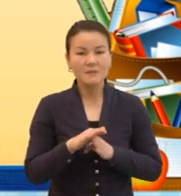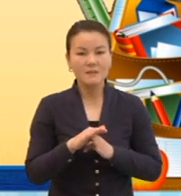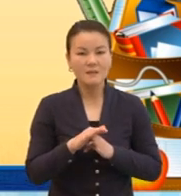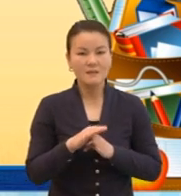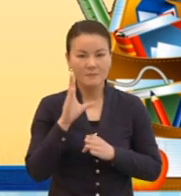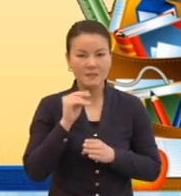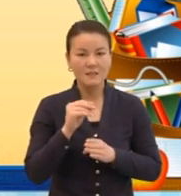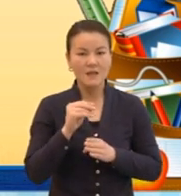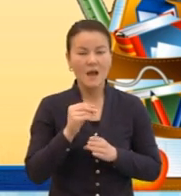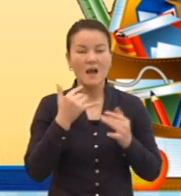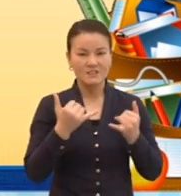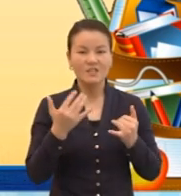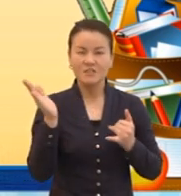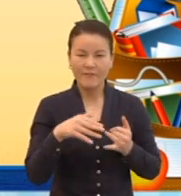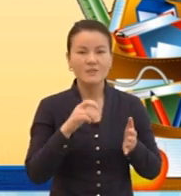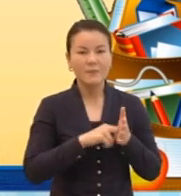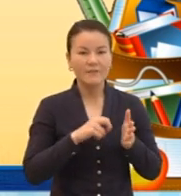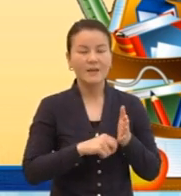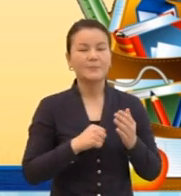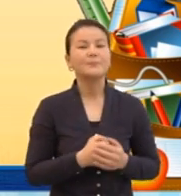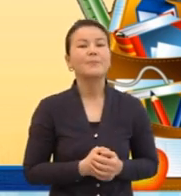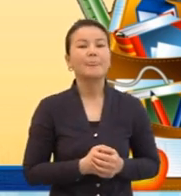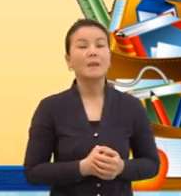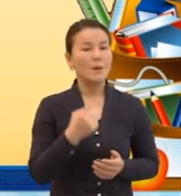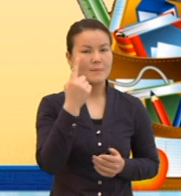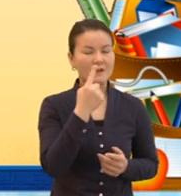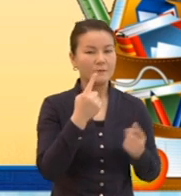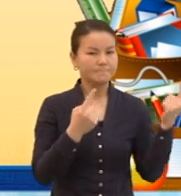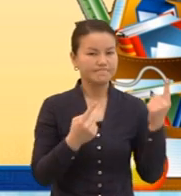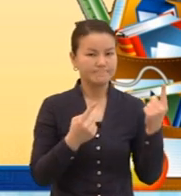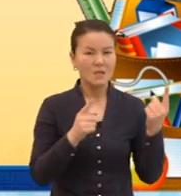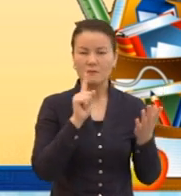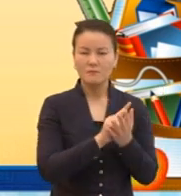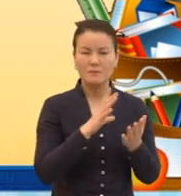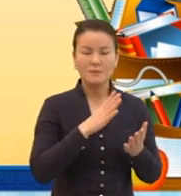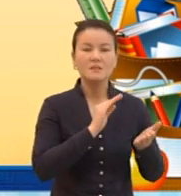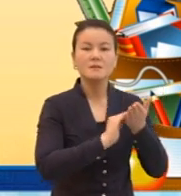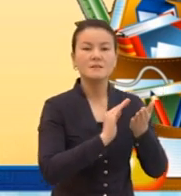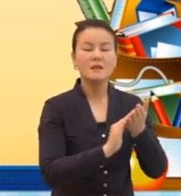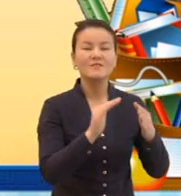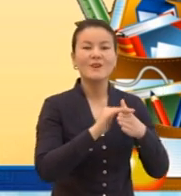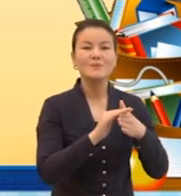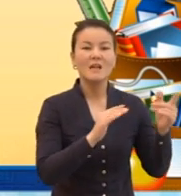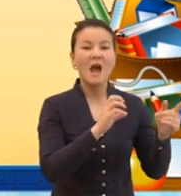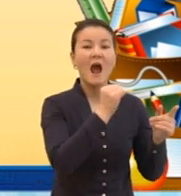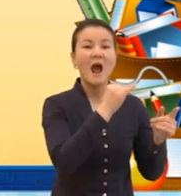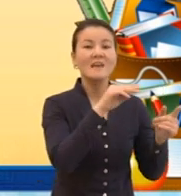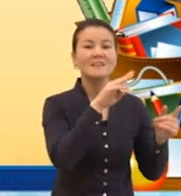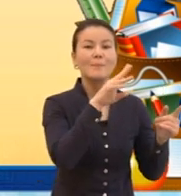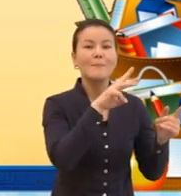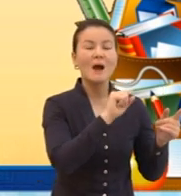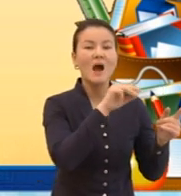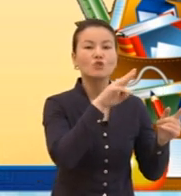Справились? А теперь давайте проверим. Первым вы должны были записать фамилию Айтматов.